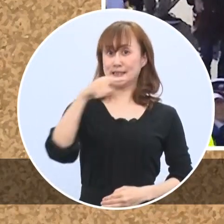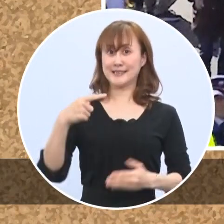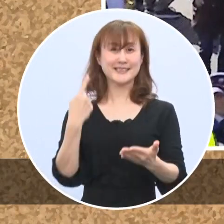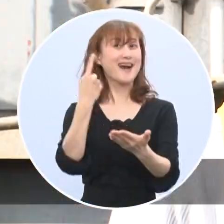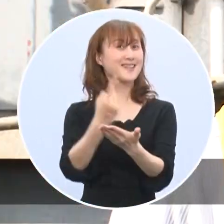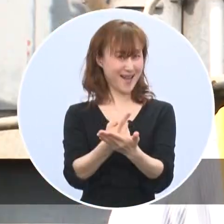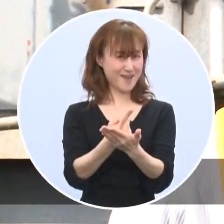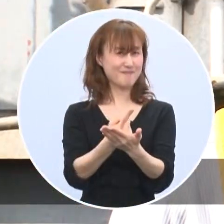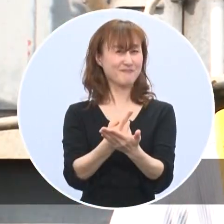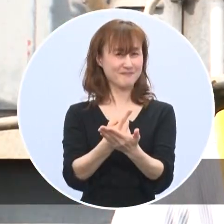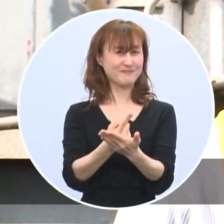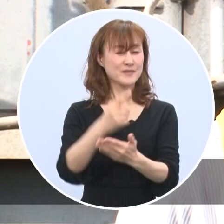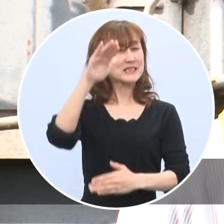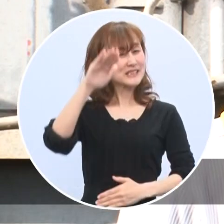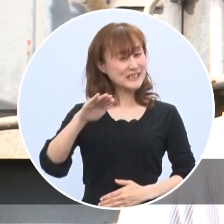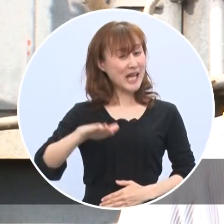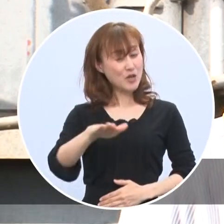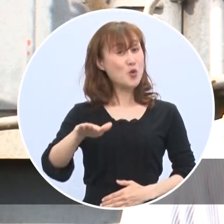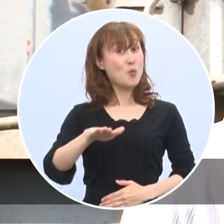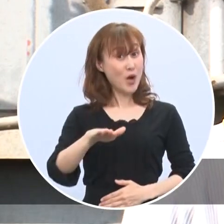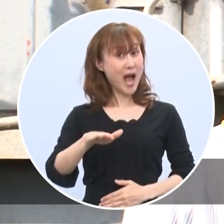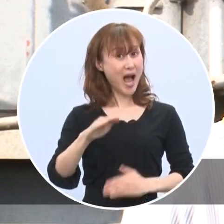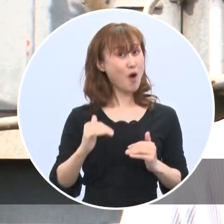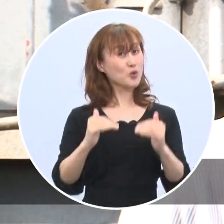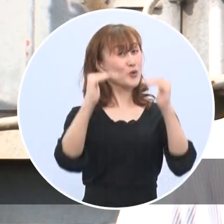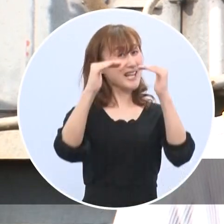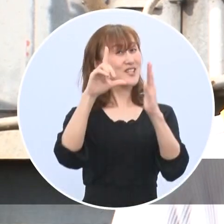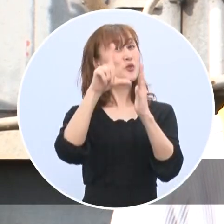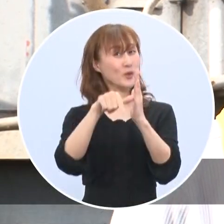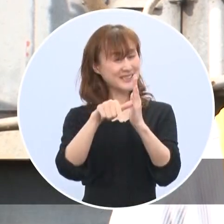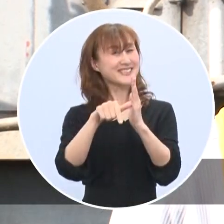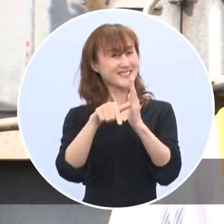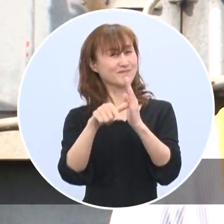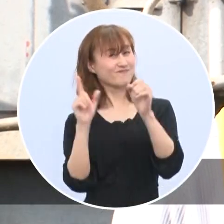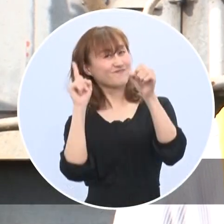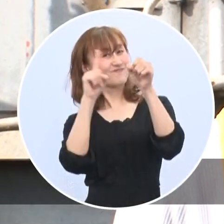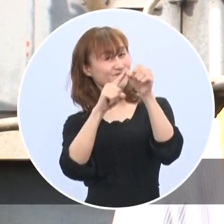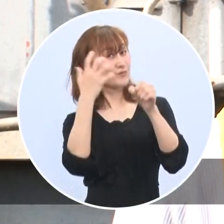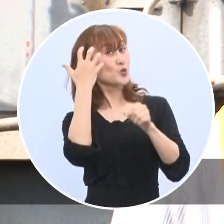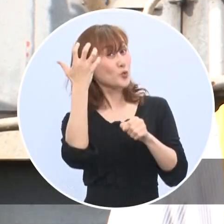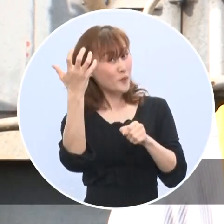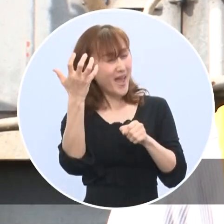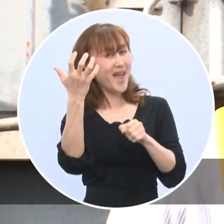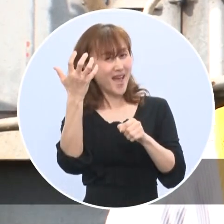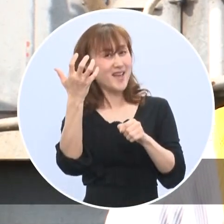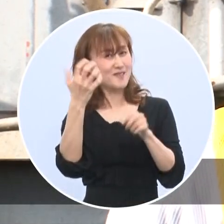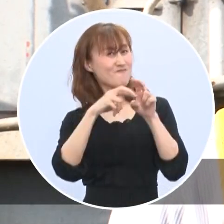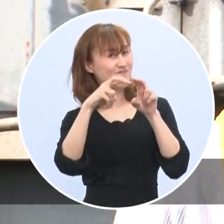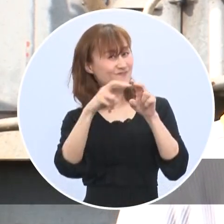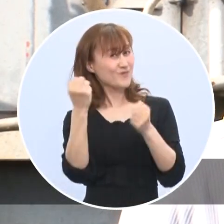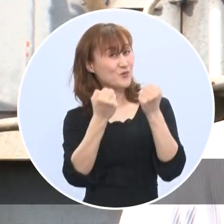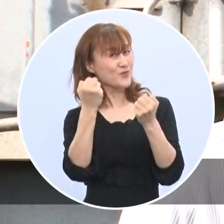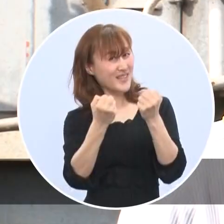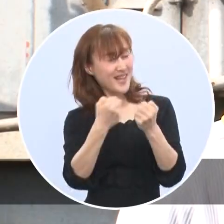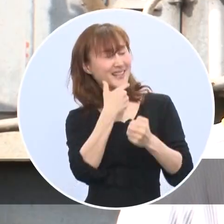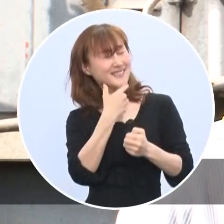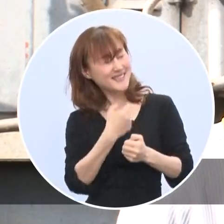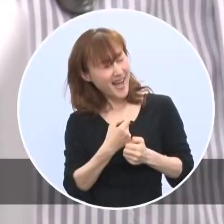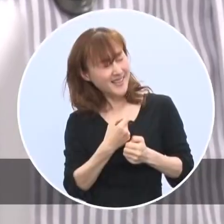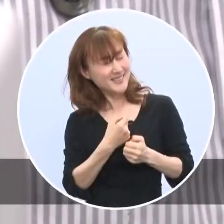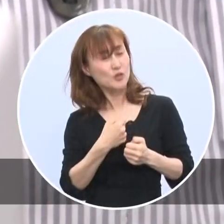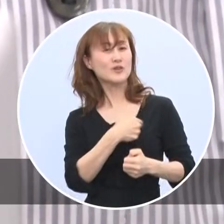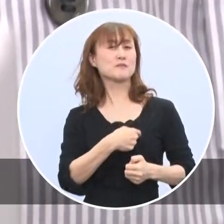小さいお子さんがして大きくなった時に例えば運転士とかを目指してくれればすごい嬉しいなというふうに思い